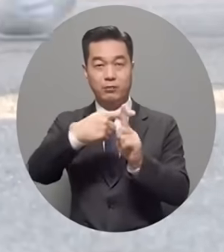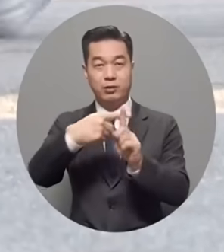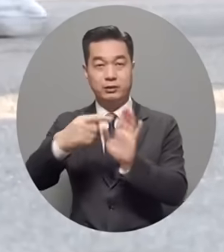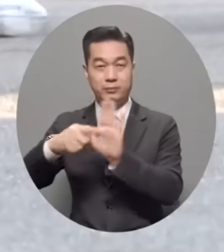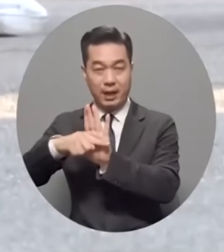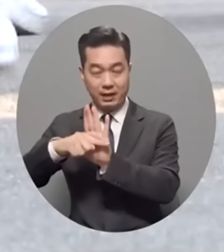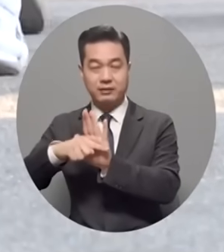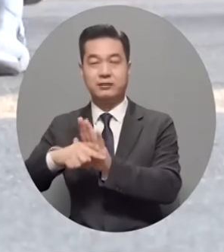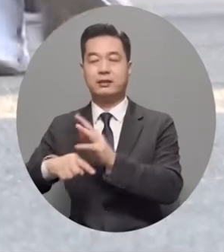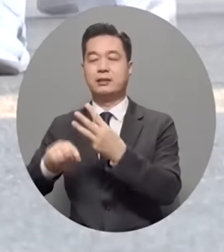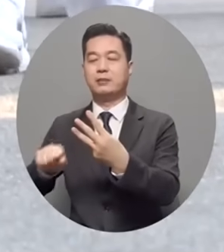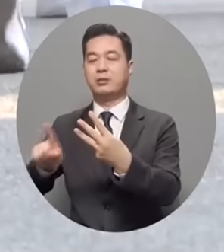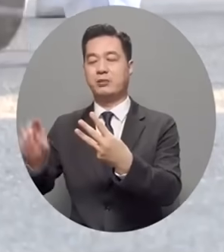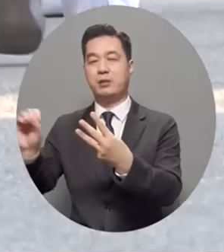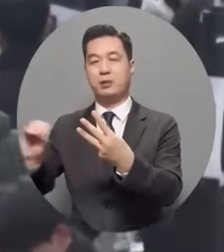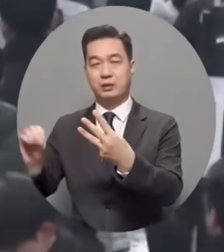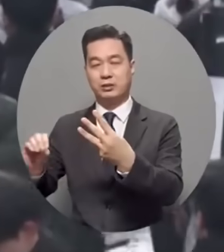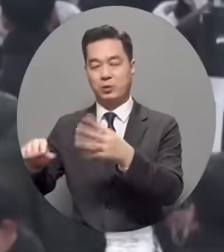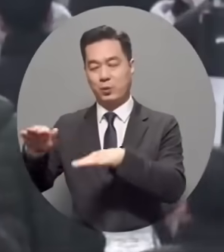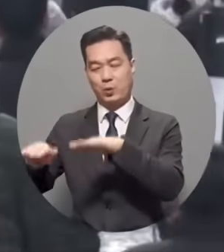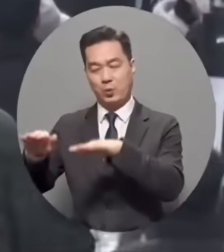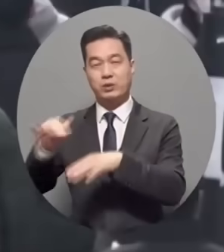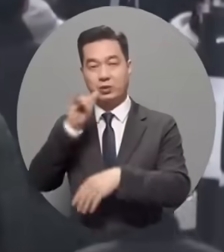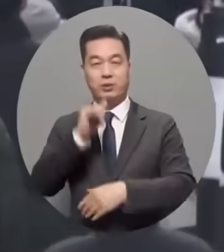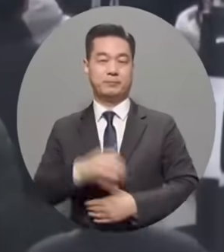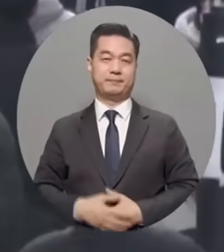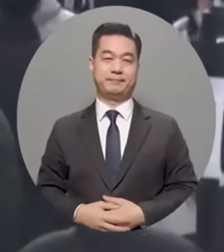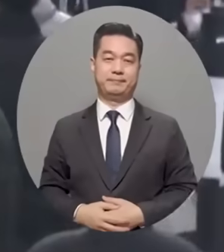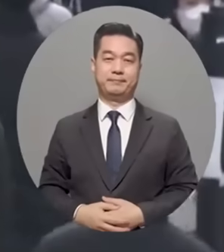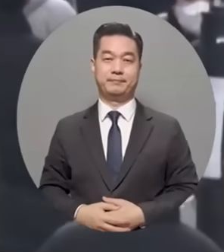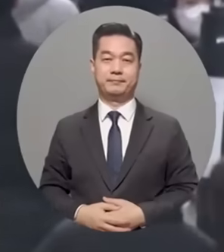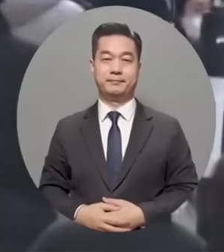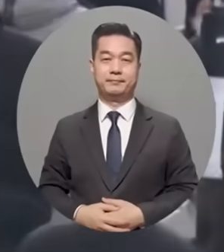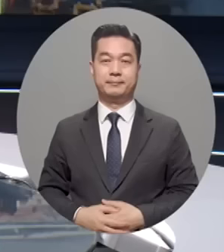마이너스 3.1%포인트입니다. MBC 뉴스 신준명입니다.